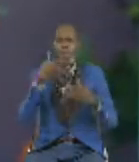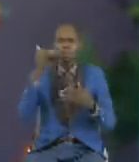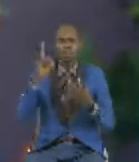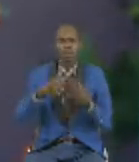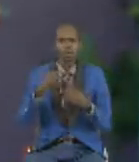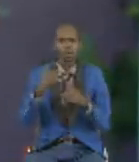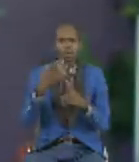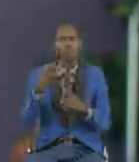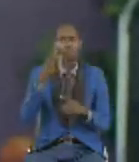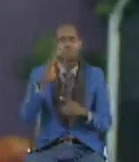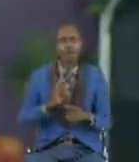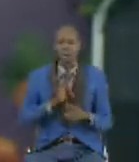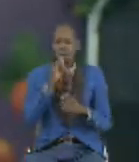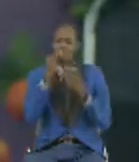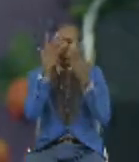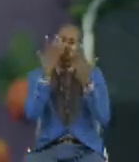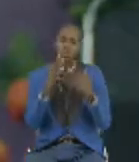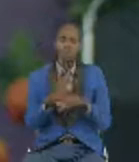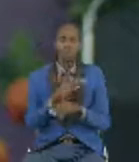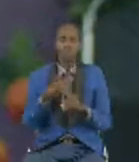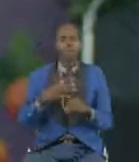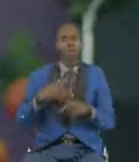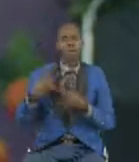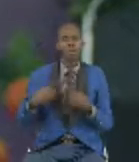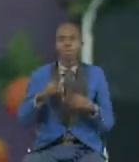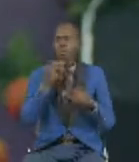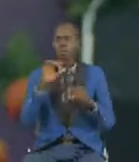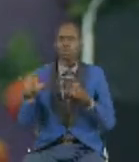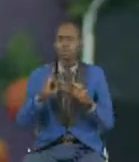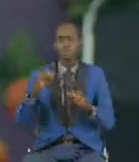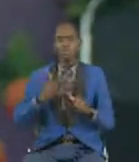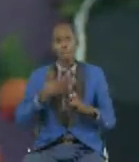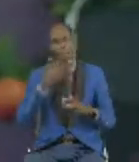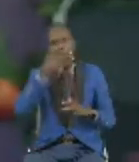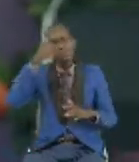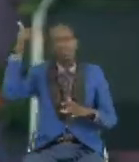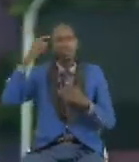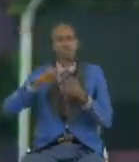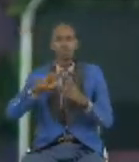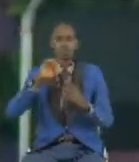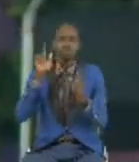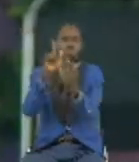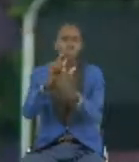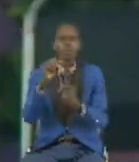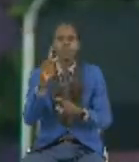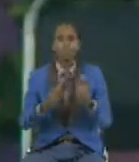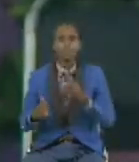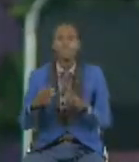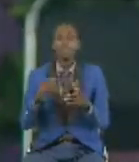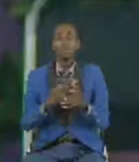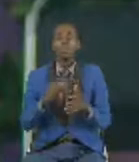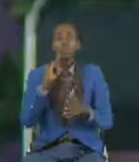suis triste dans le cœur. Je ne faisais pas ce que je dois faire pour atteindre ce. C'est lorsque tout le